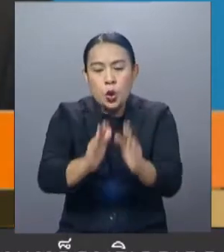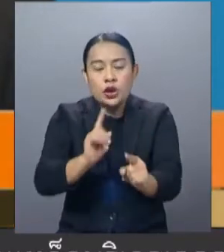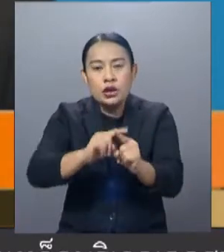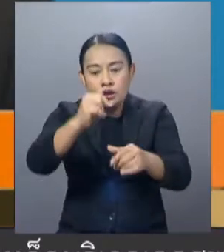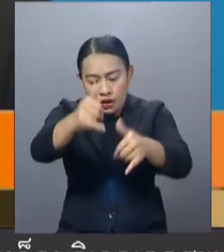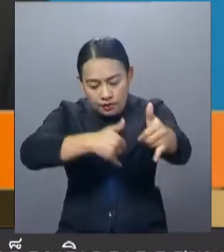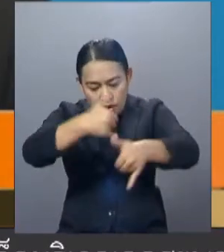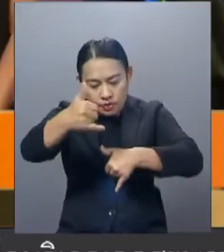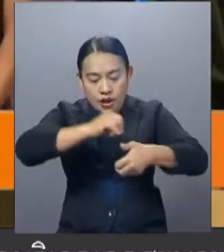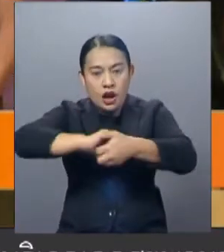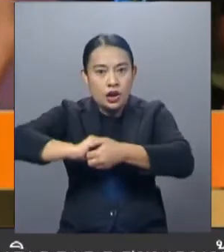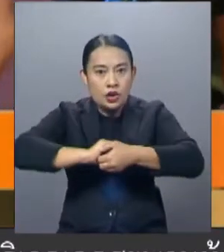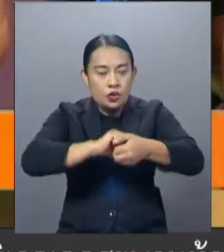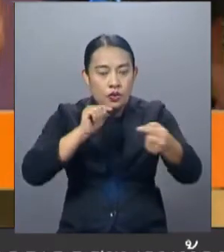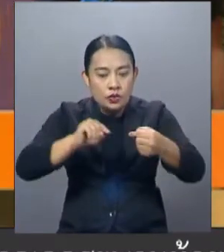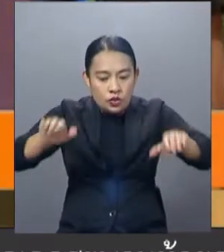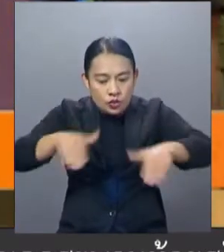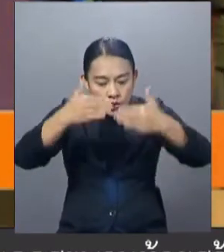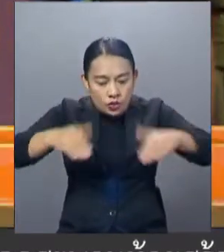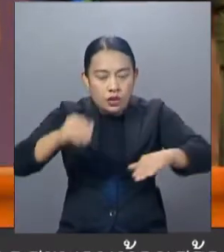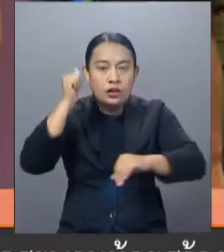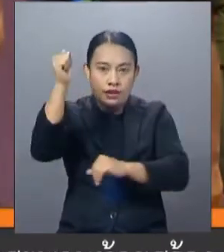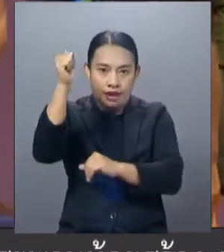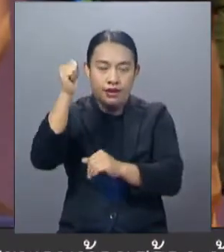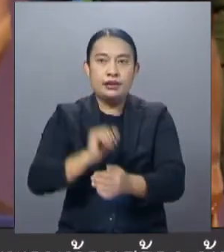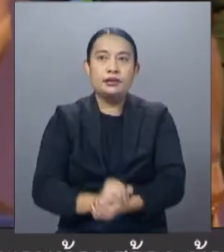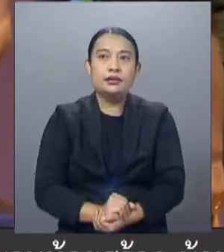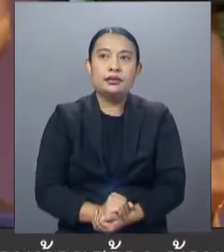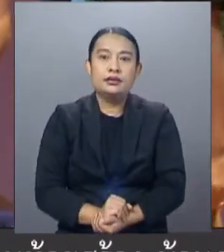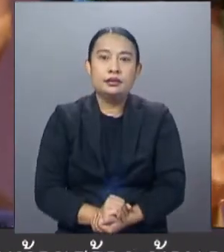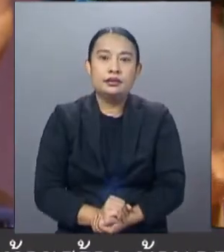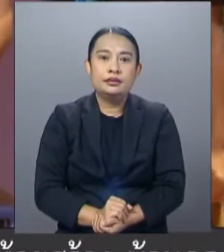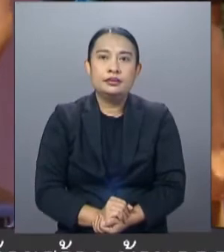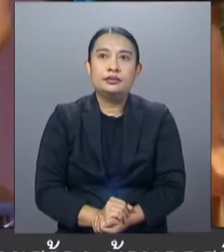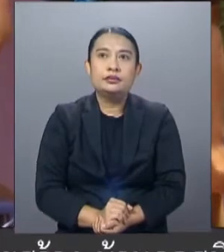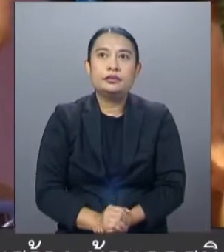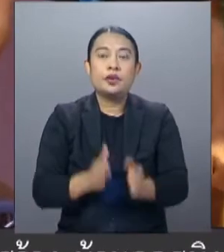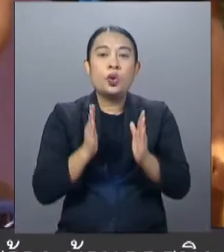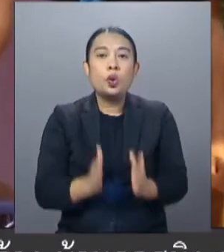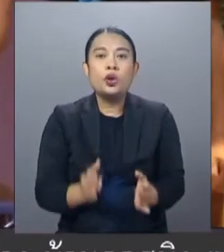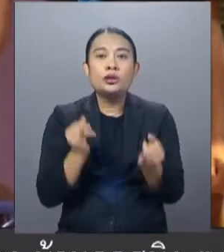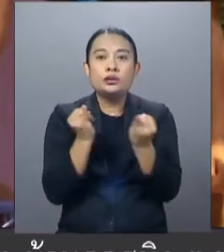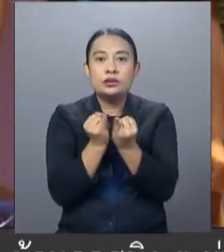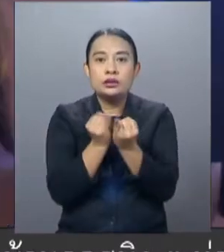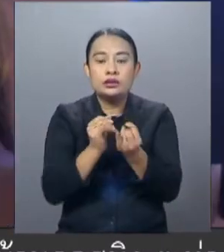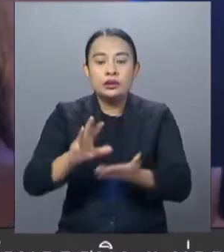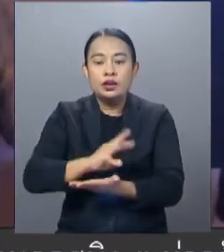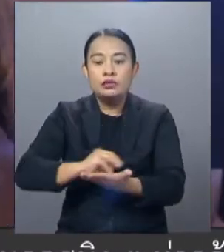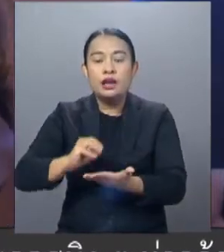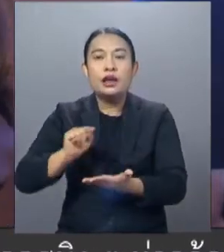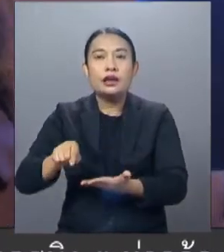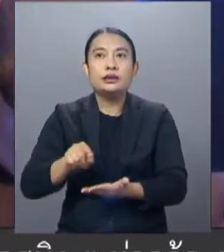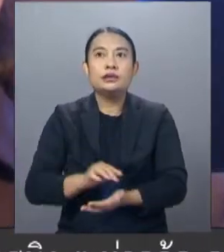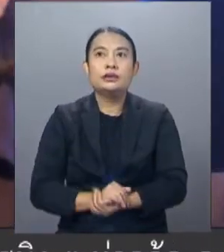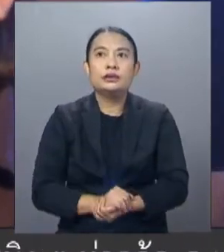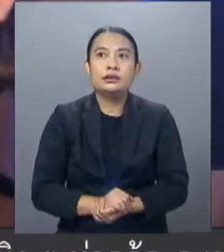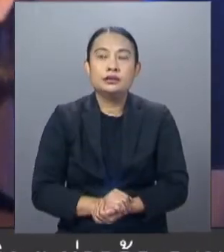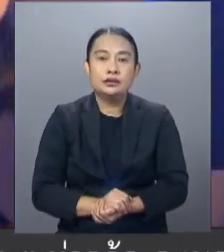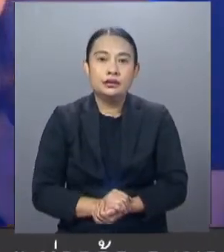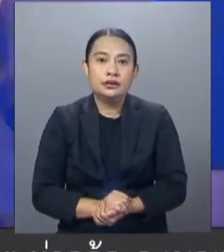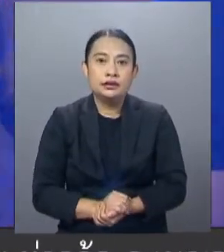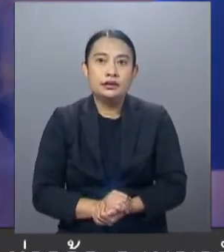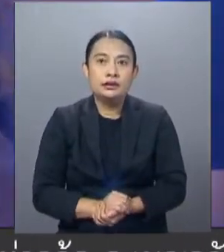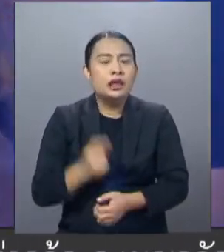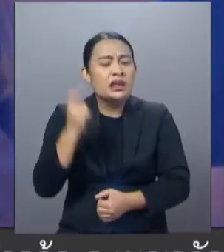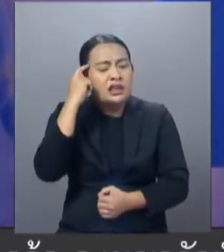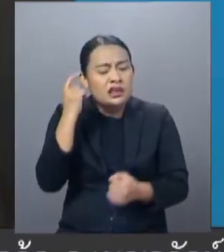ในดนตรีได้ความใกล้ชิดระหว่างคนระหว่างมหาวิทยาลัยซึ่งนึกว่าไม่ใช่หอคอยหัดงาช้